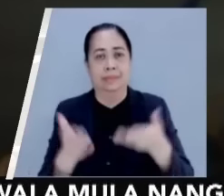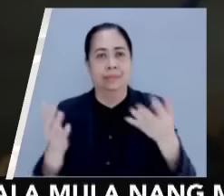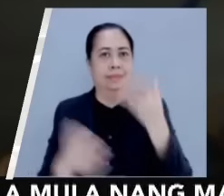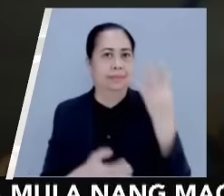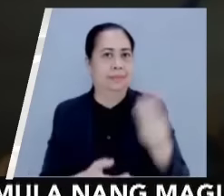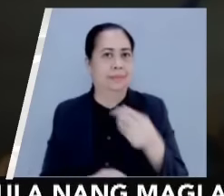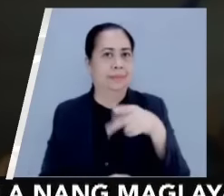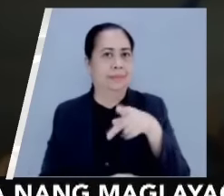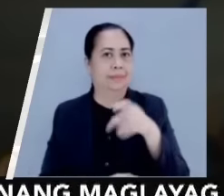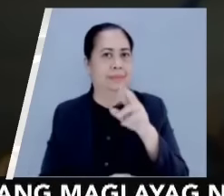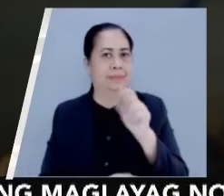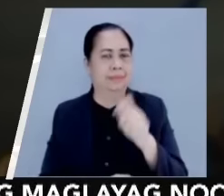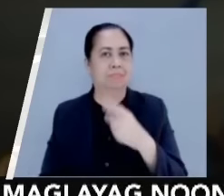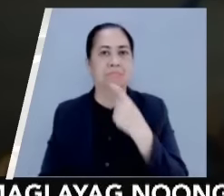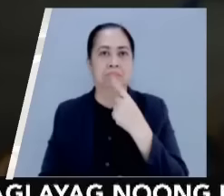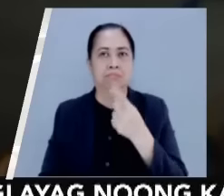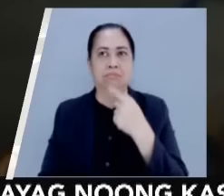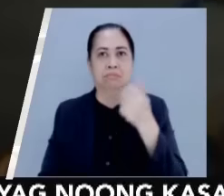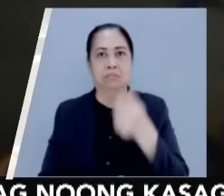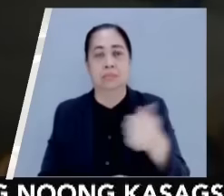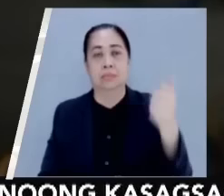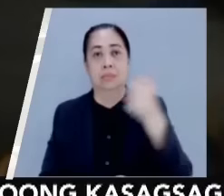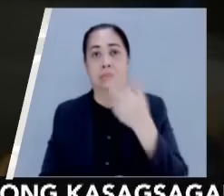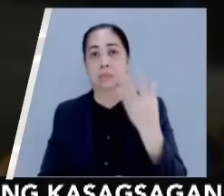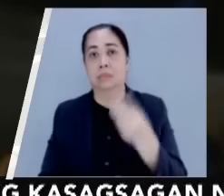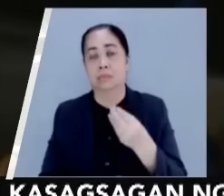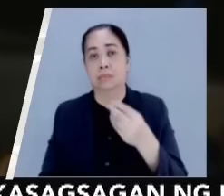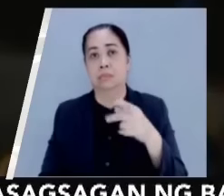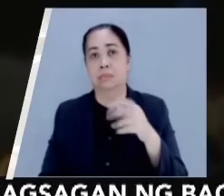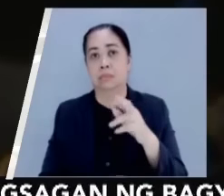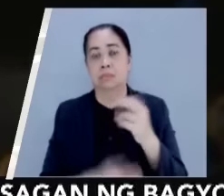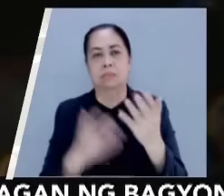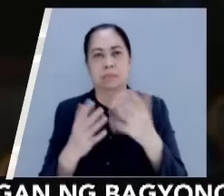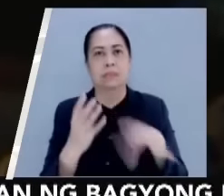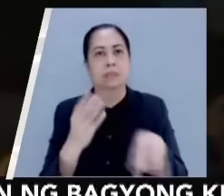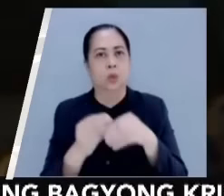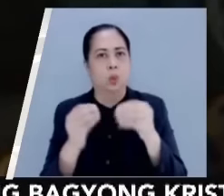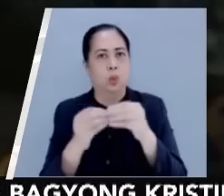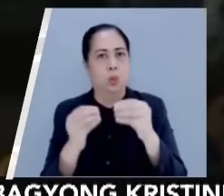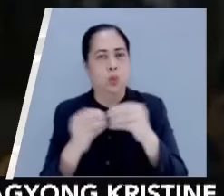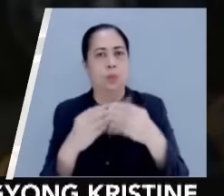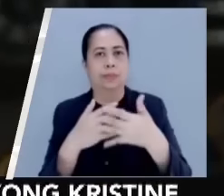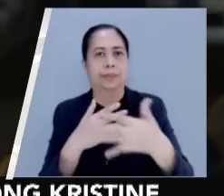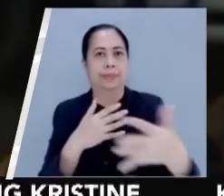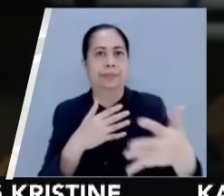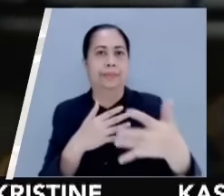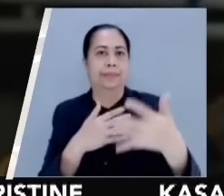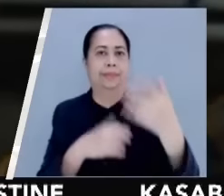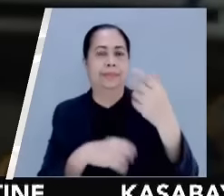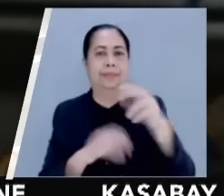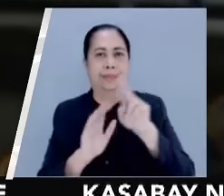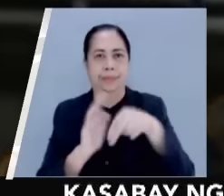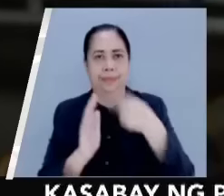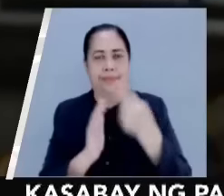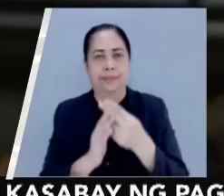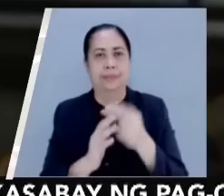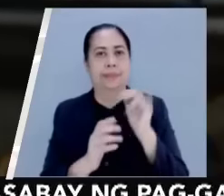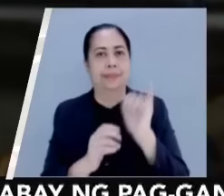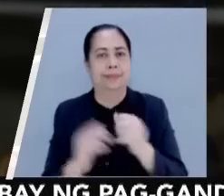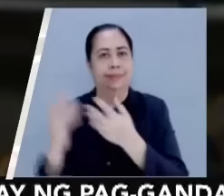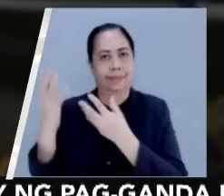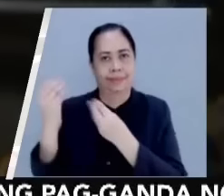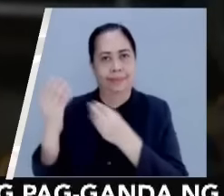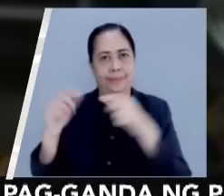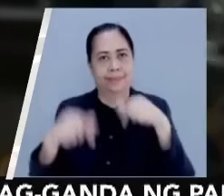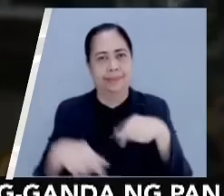na ayon naman sa pamunuan ng Batangas Port ay posibleng madagdagan pa sa mga susunod na oras. At yan muna ang latest mula rito sa